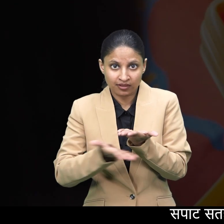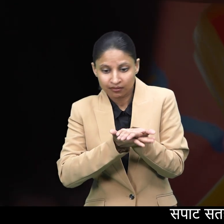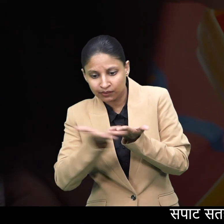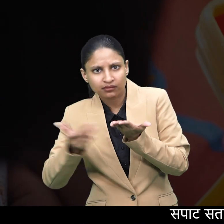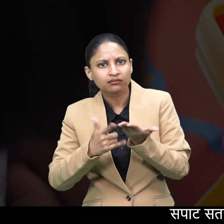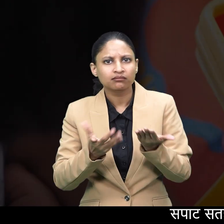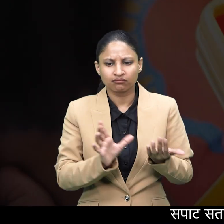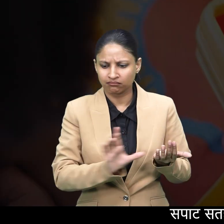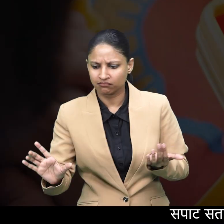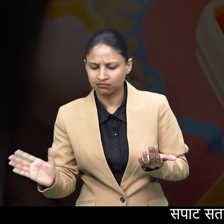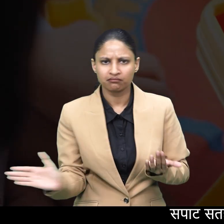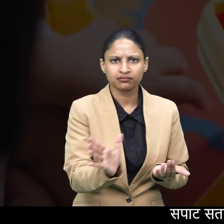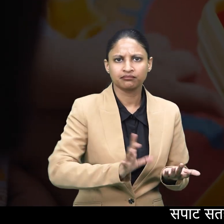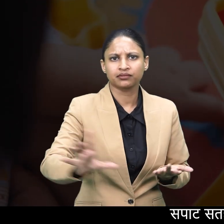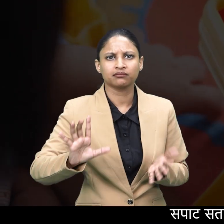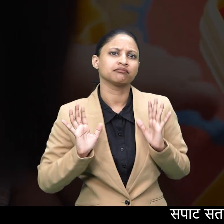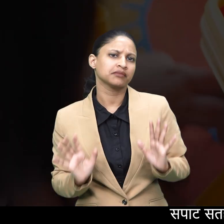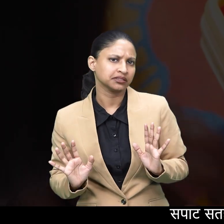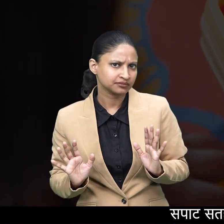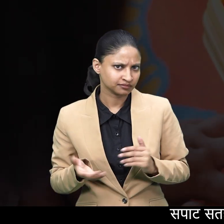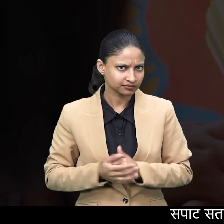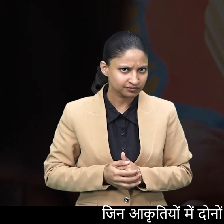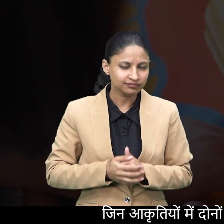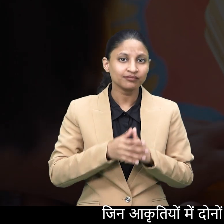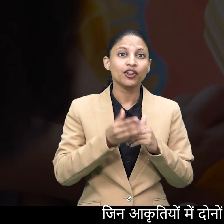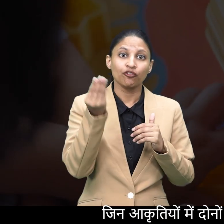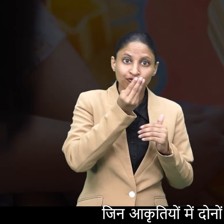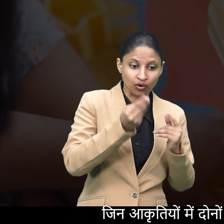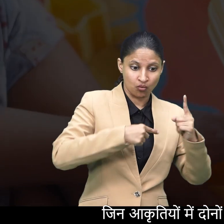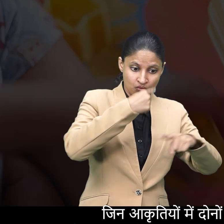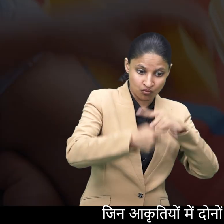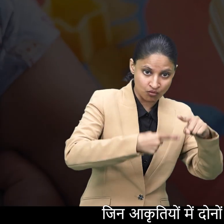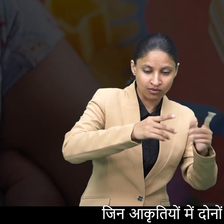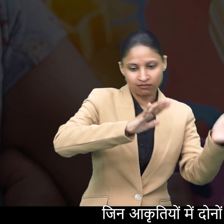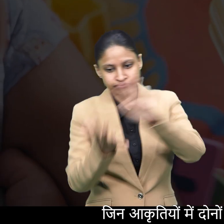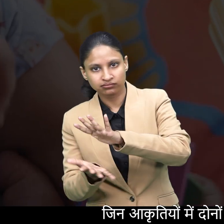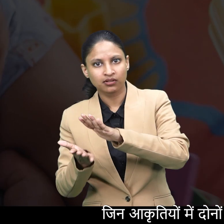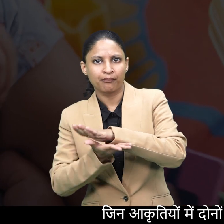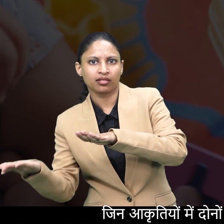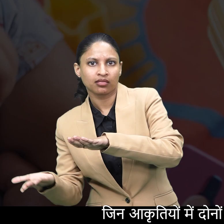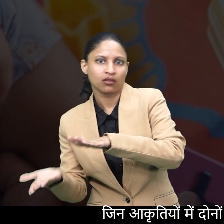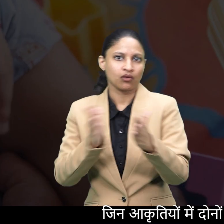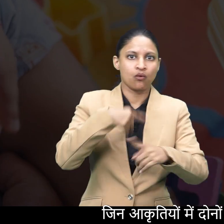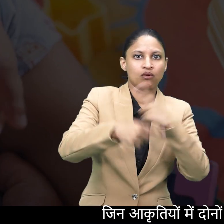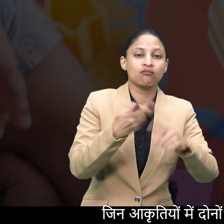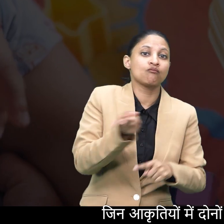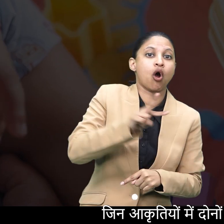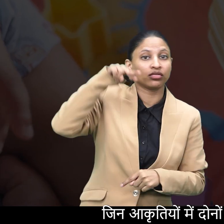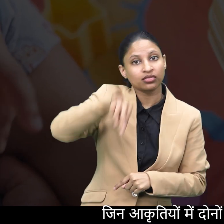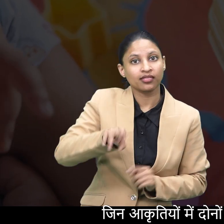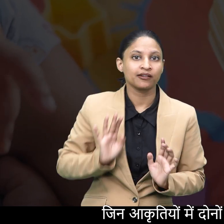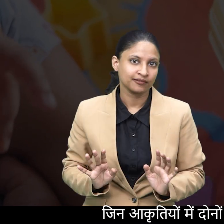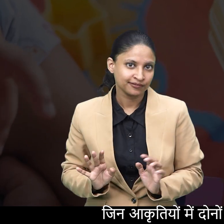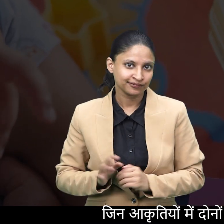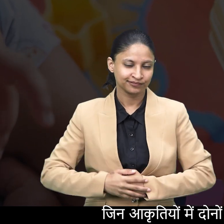सपाट सतहों वाली आकृतियां सरकती है। जिन आकृतियों में दोनों होते हैं वे लुढ़क और सरक दोनों